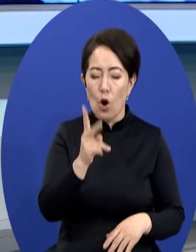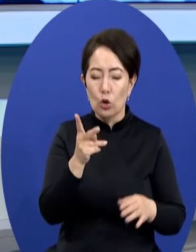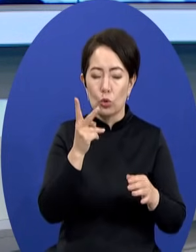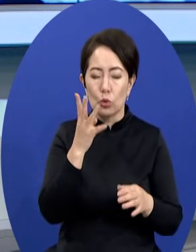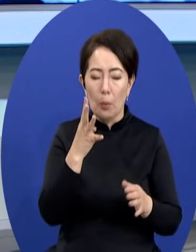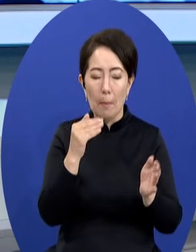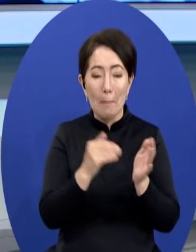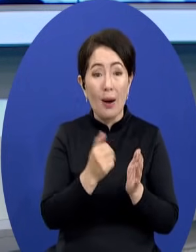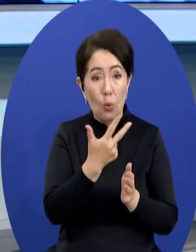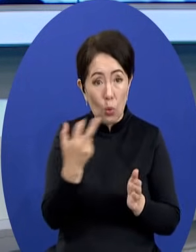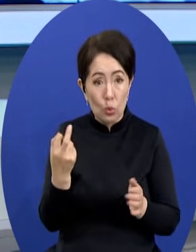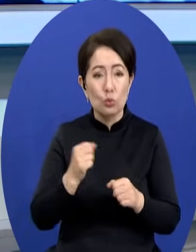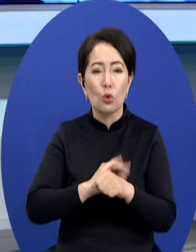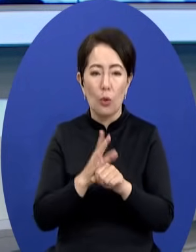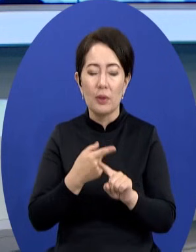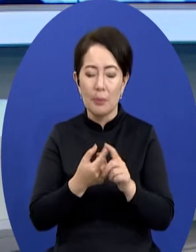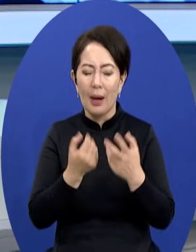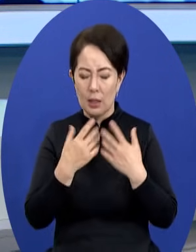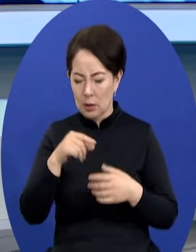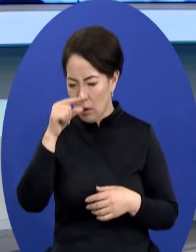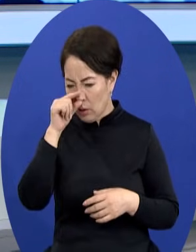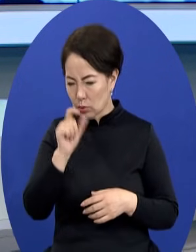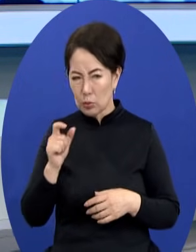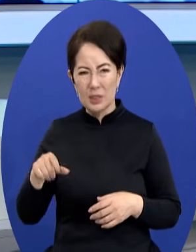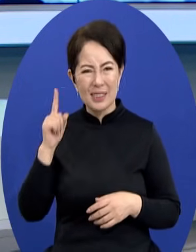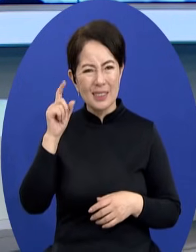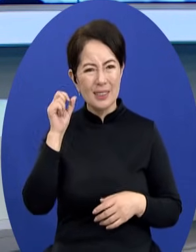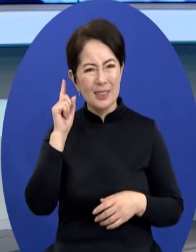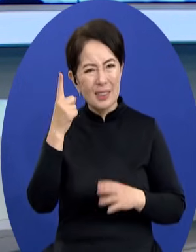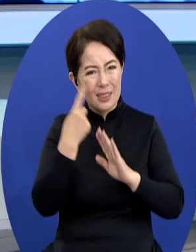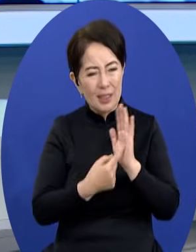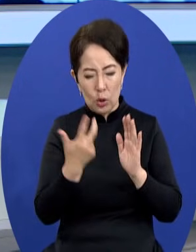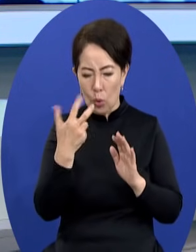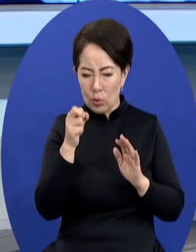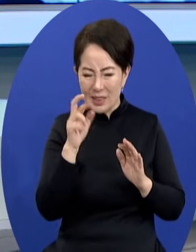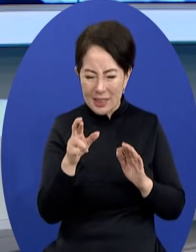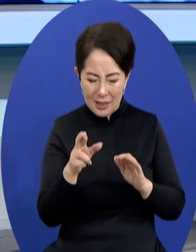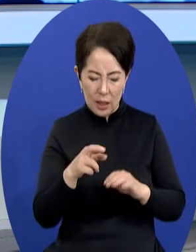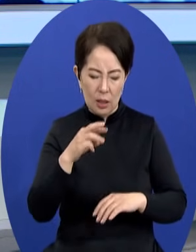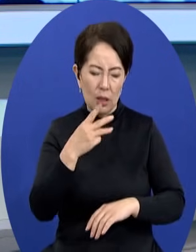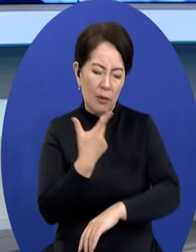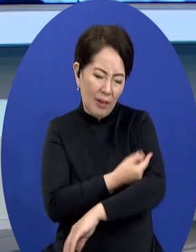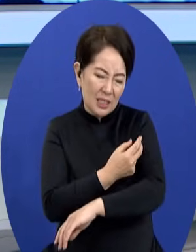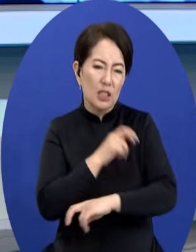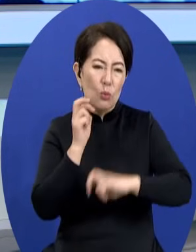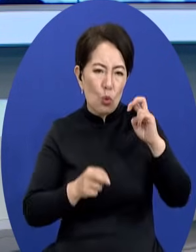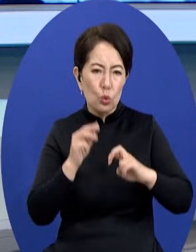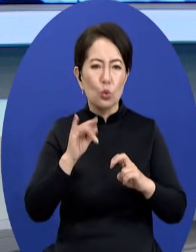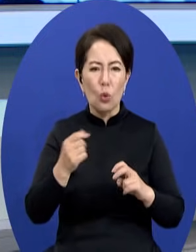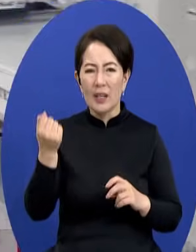тохиолдол бүртгэгдлээ. Энэ хооронд Оросын эрх хүрэгчид сард 30 сая тун коронавирусын вакцин үйлдвэрлэх зорилт тавин ажиллаж байна.